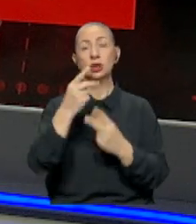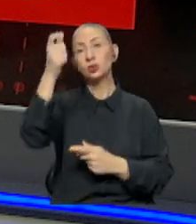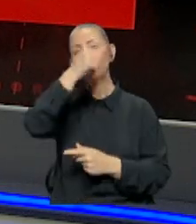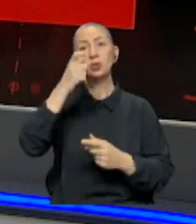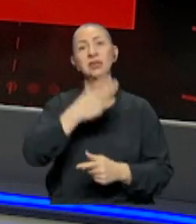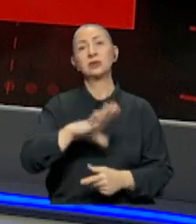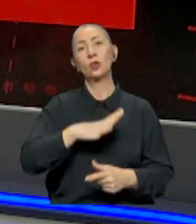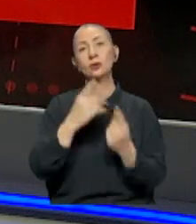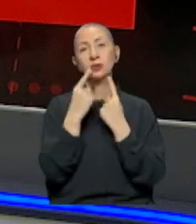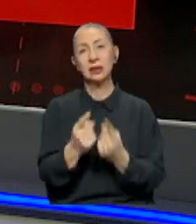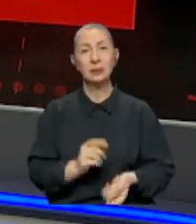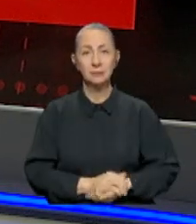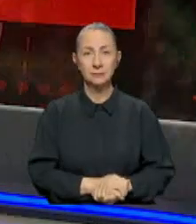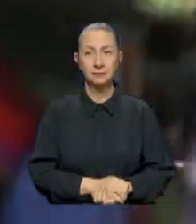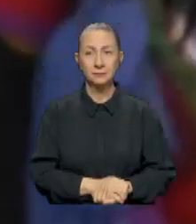Türkiye'den yanayız dedi.